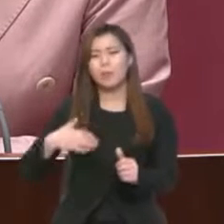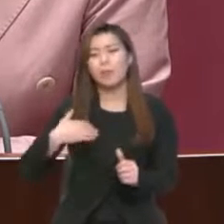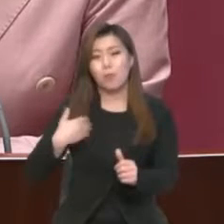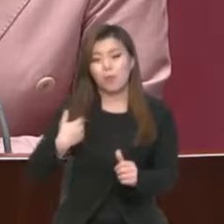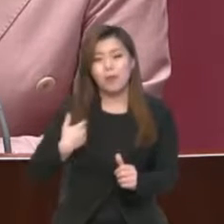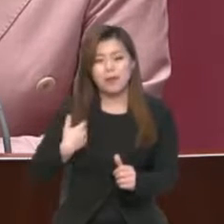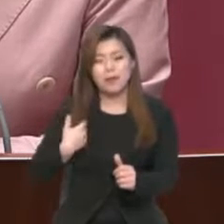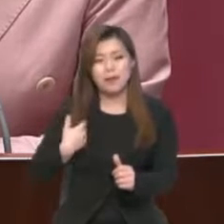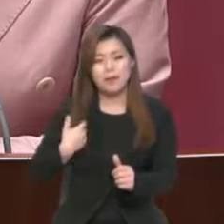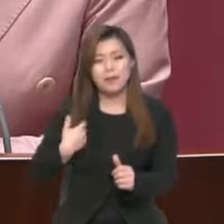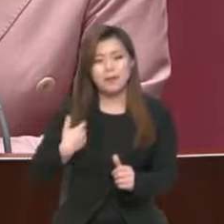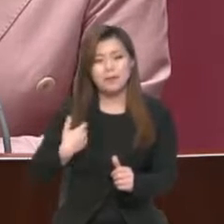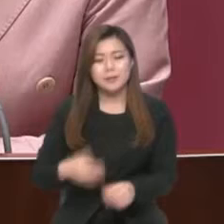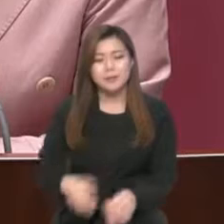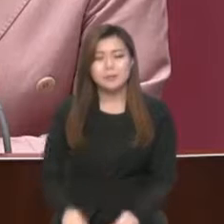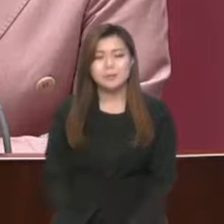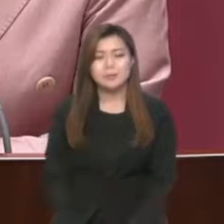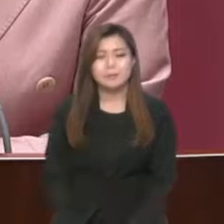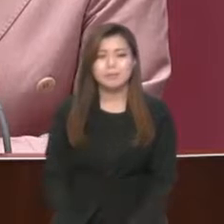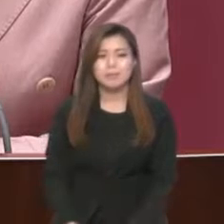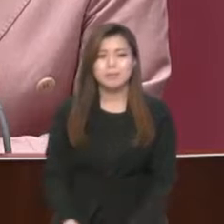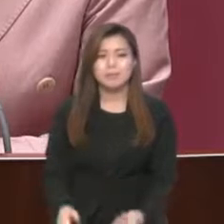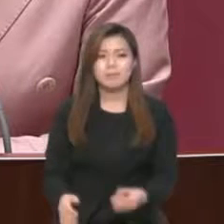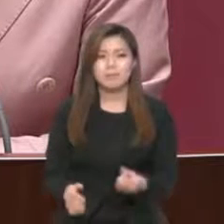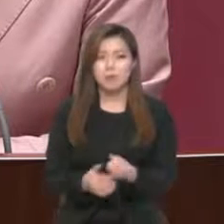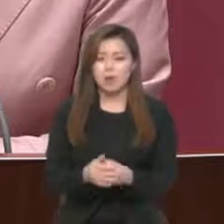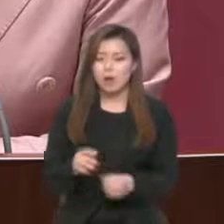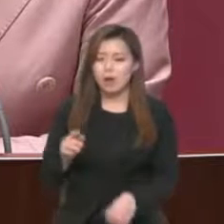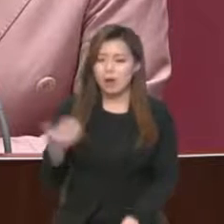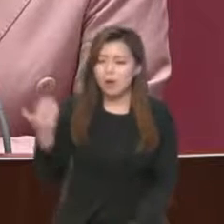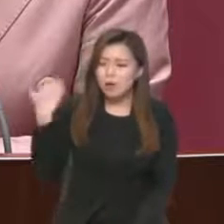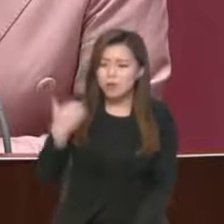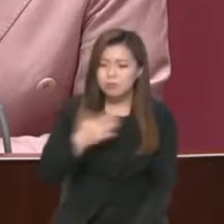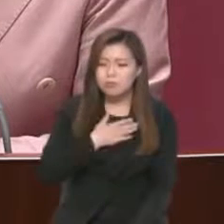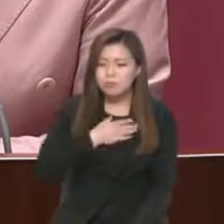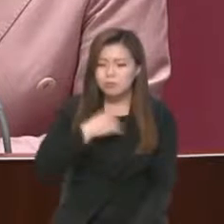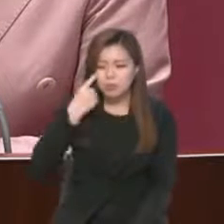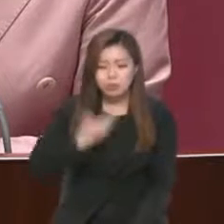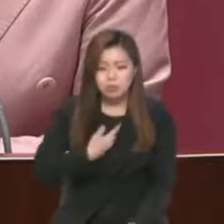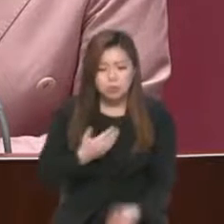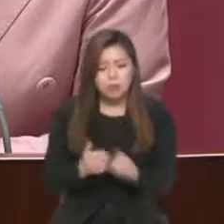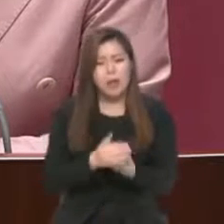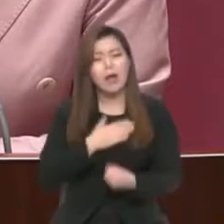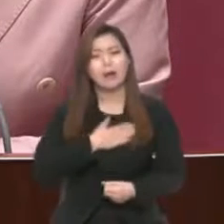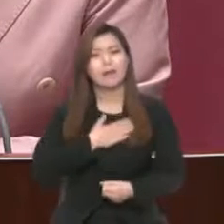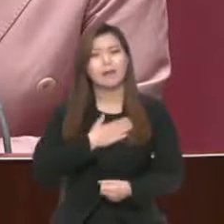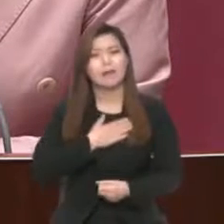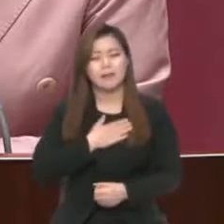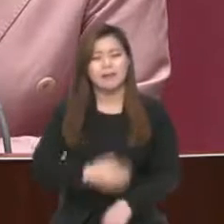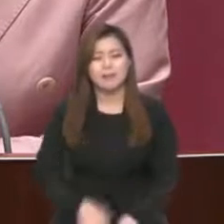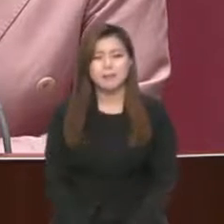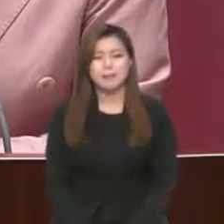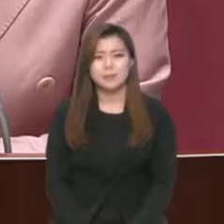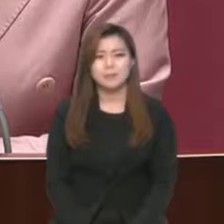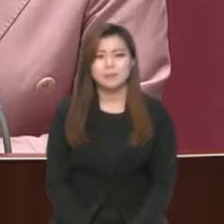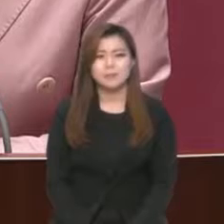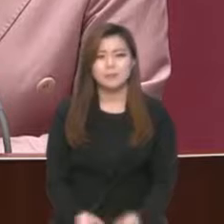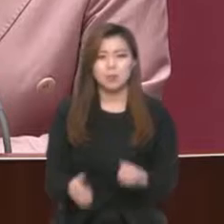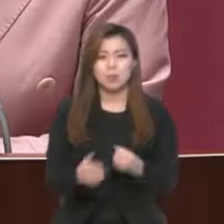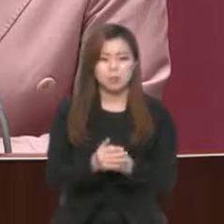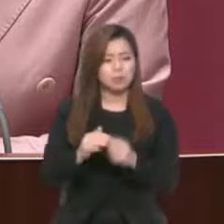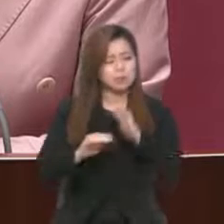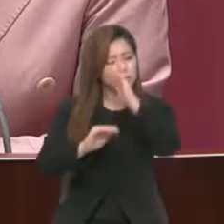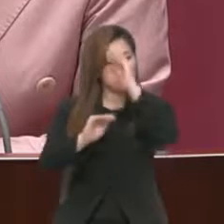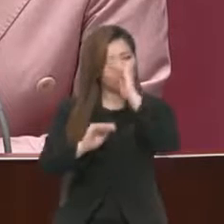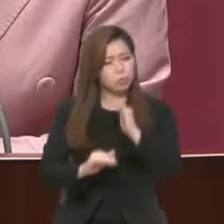위치에 있는 당직 사병이었다라고 아까 어떤 의원님들이 질의해서 말씀을 하셨거든요. 그러면 그냥 그 맥락은 이해가